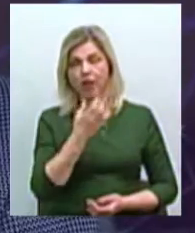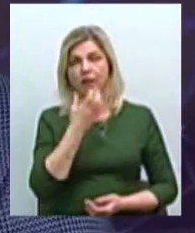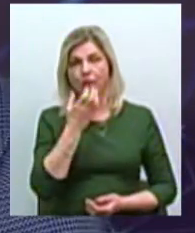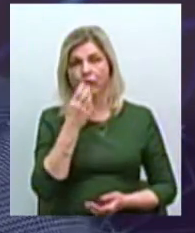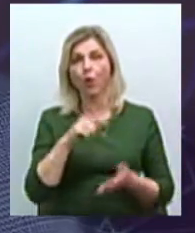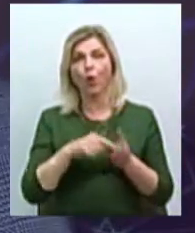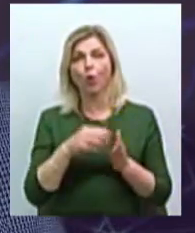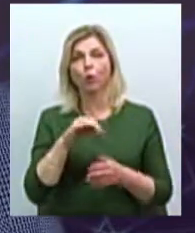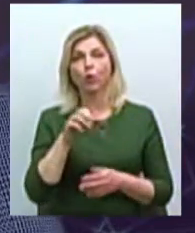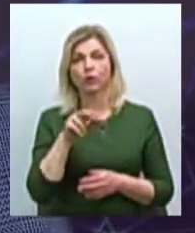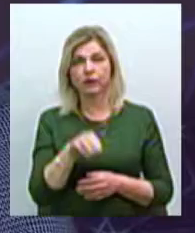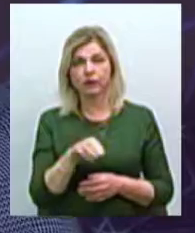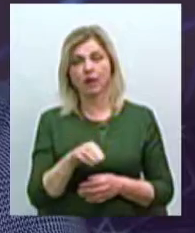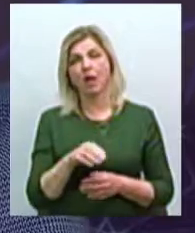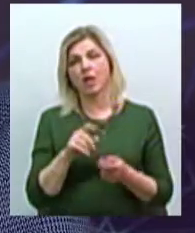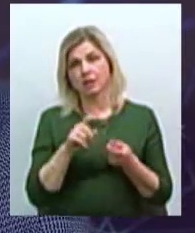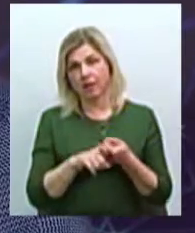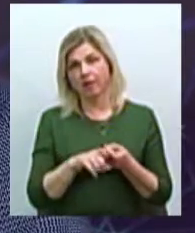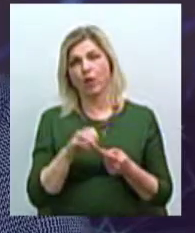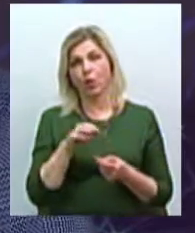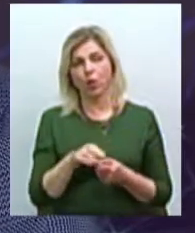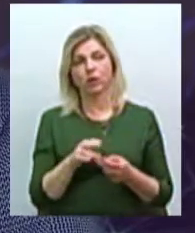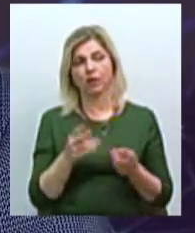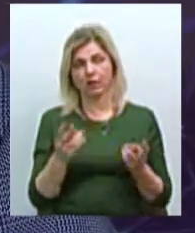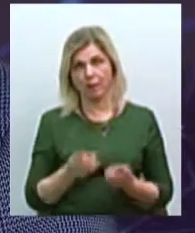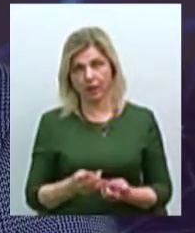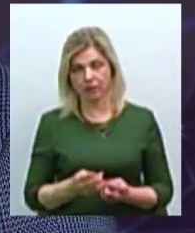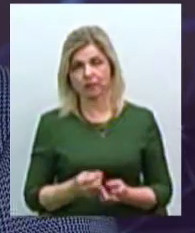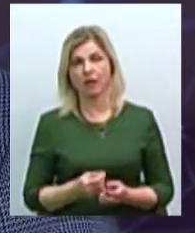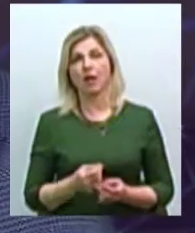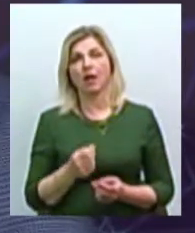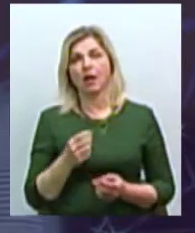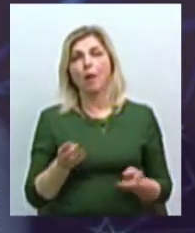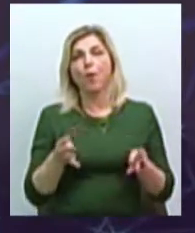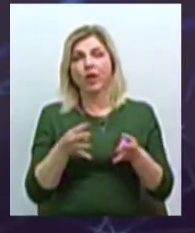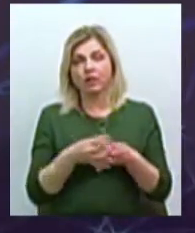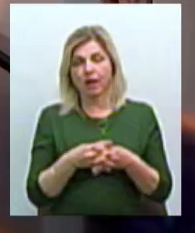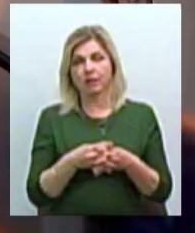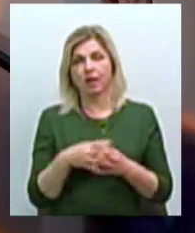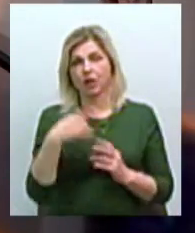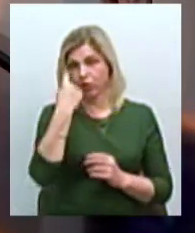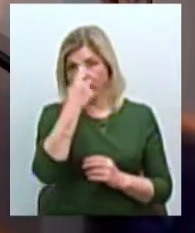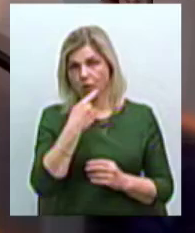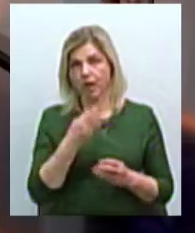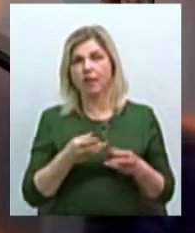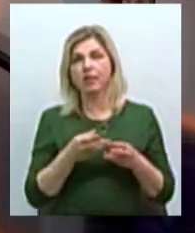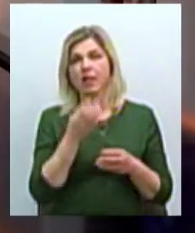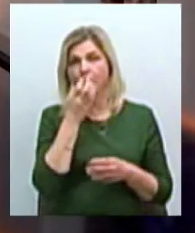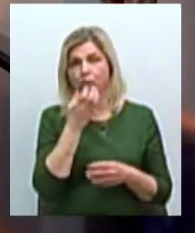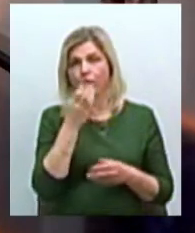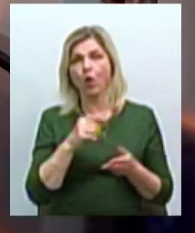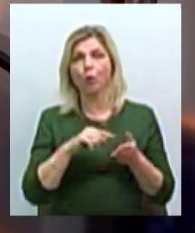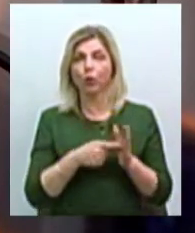подачу теплоносія в залежності від необхідності на даний момент. Тому саме поєднання індивідуального теплового пункту і,